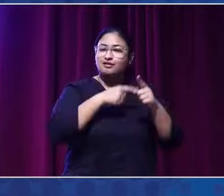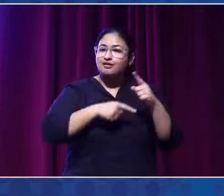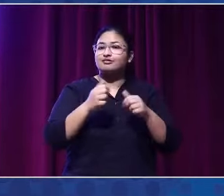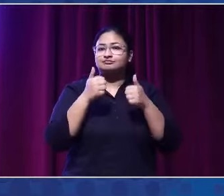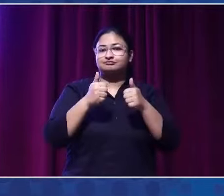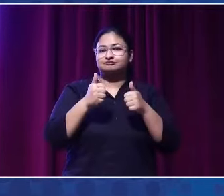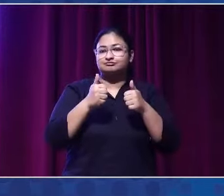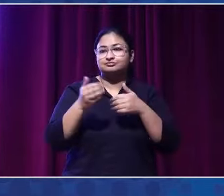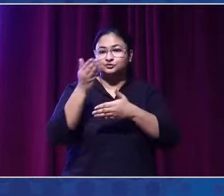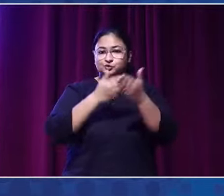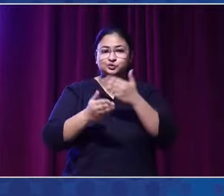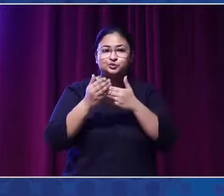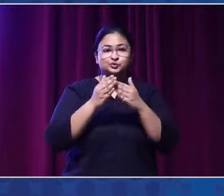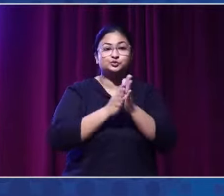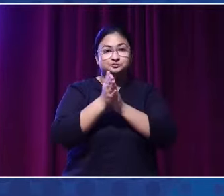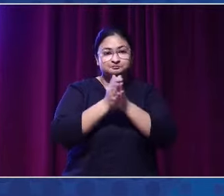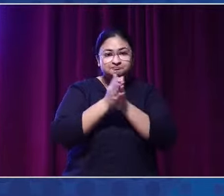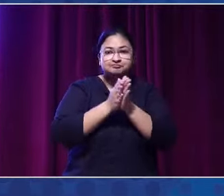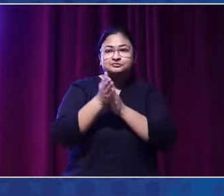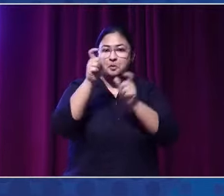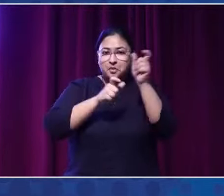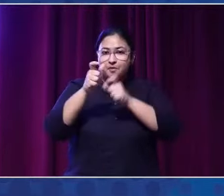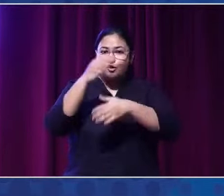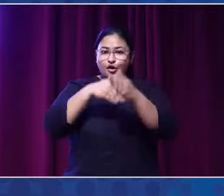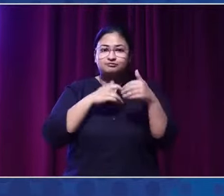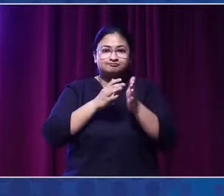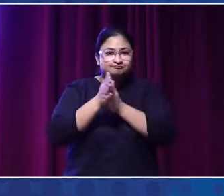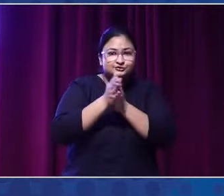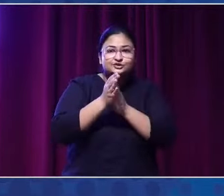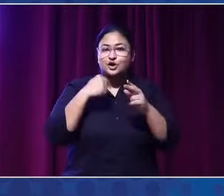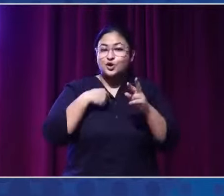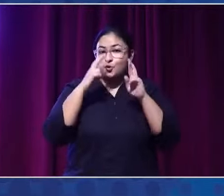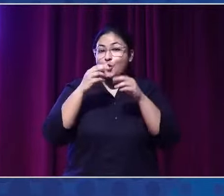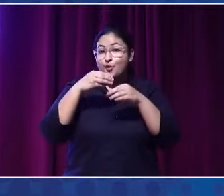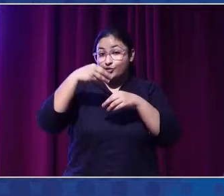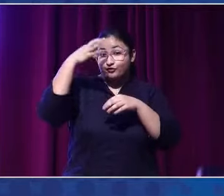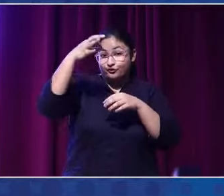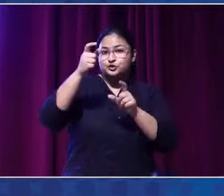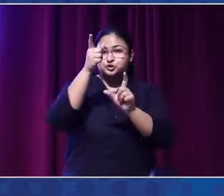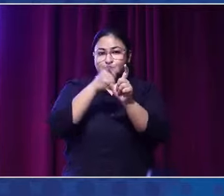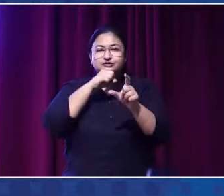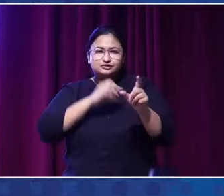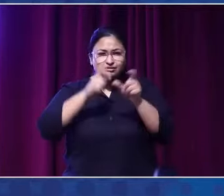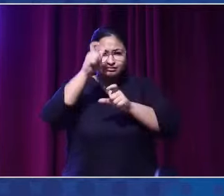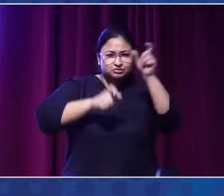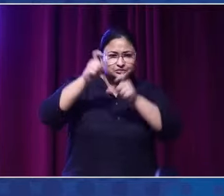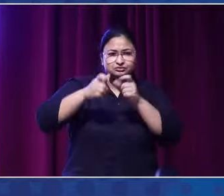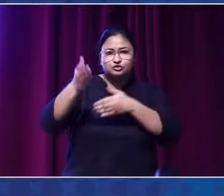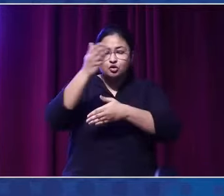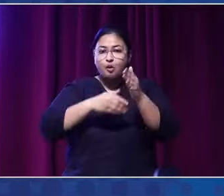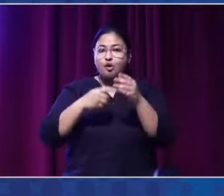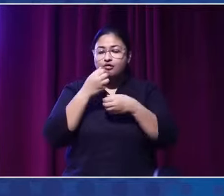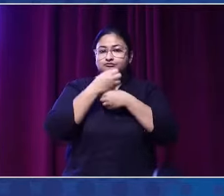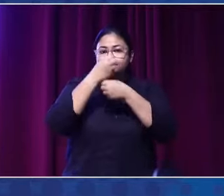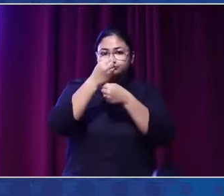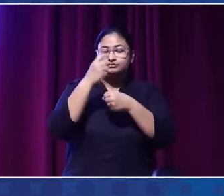हैं कि इससे आने वाले समय में यूथ भी इससे प्रेरणा लेंगे। सो जस्ट टू क्विकली शो